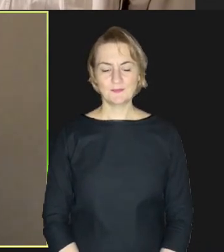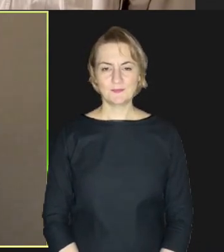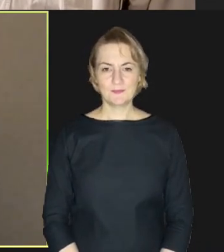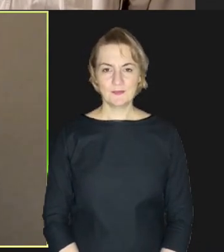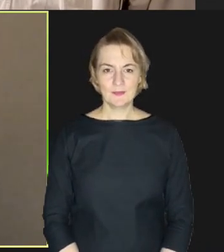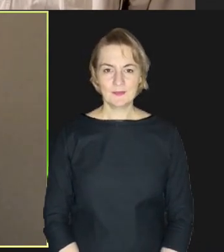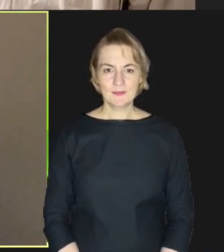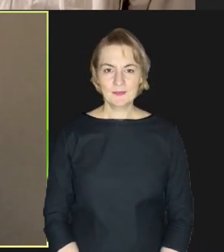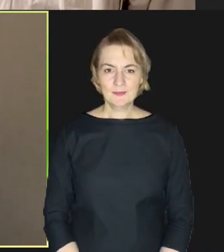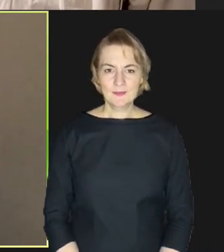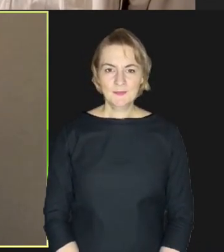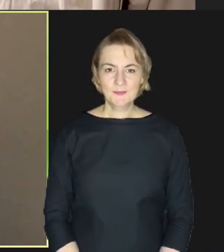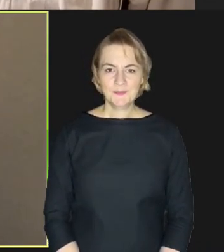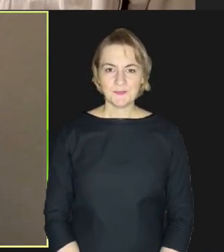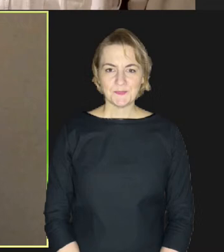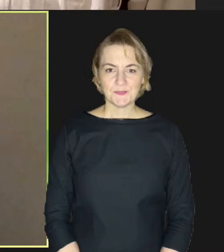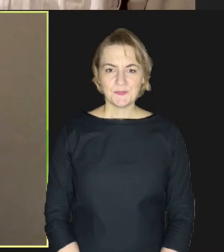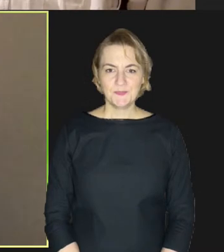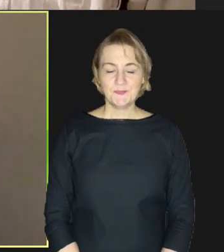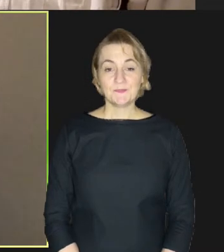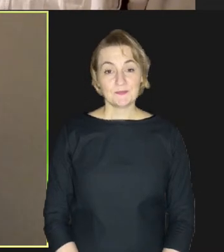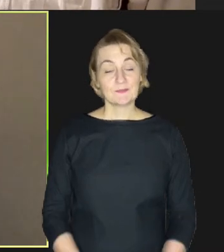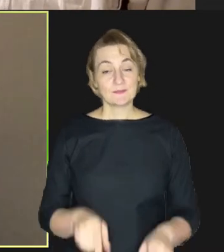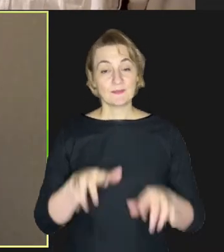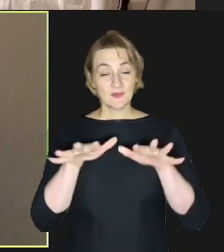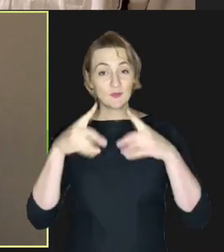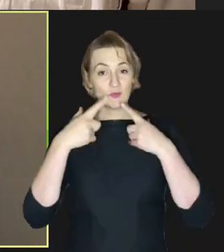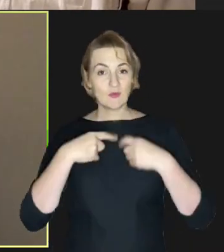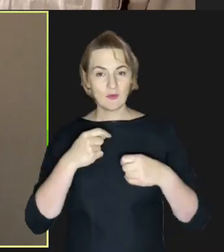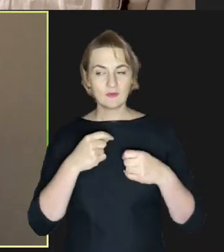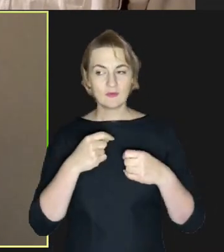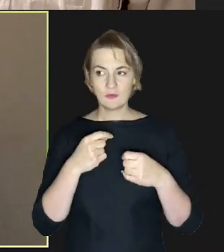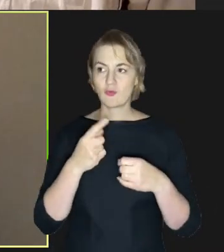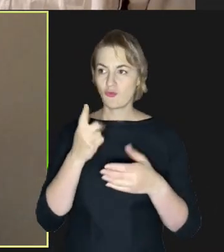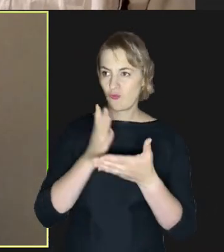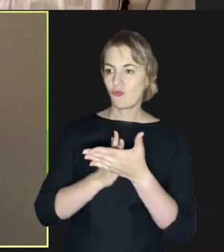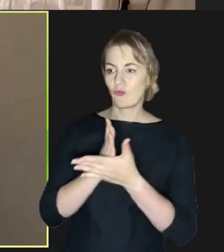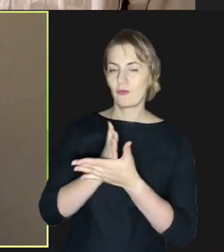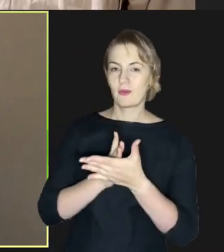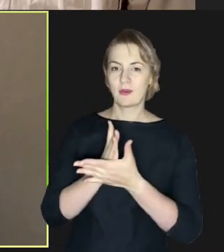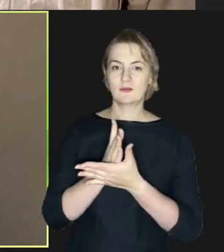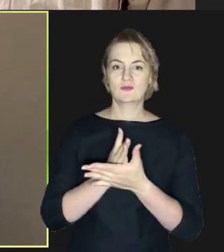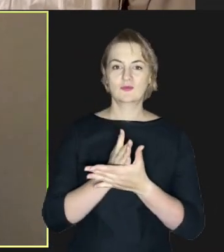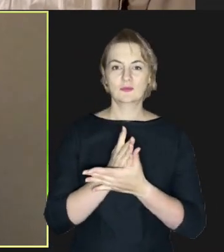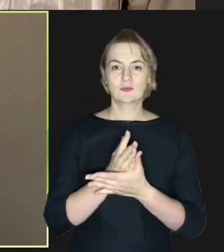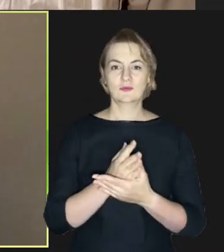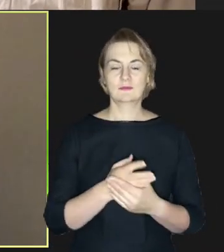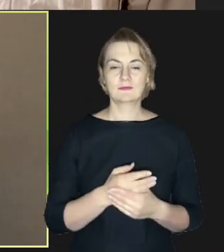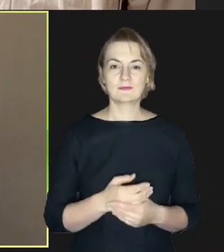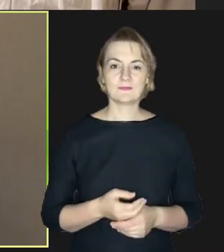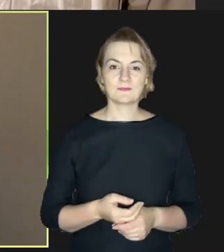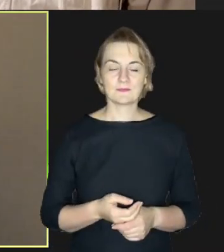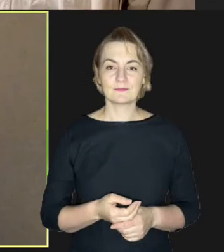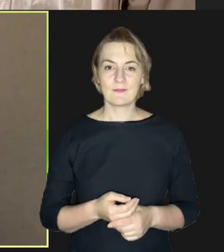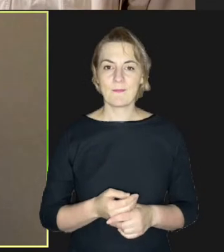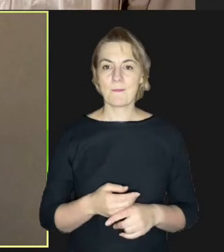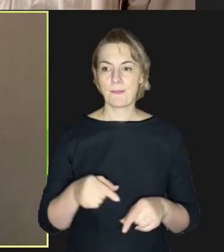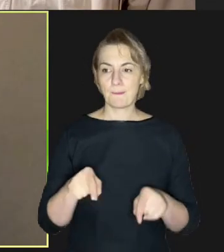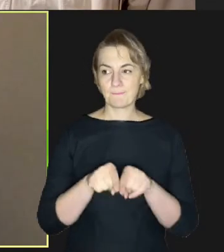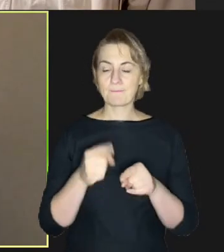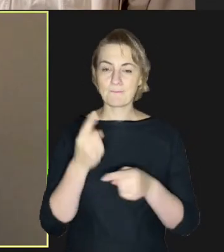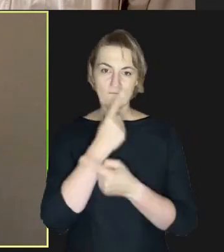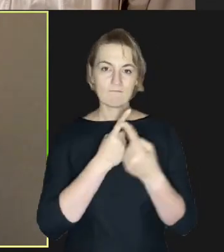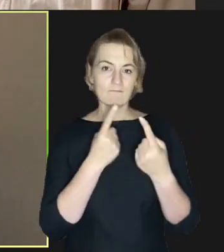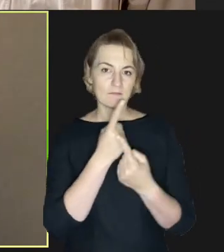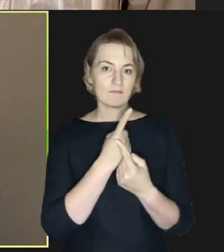No to ogromna ilość ludzi mu uwierzyła. I swoje istnienie sprowadzają